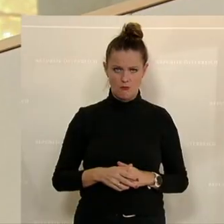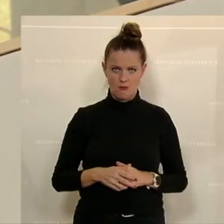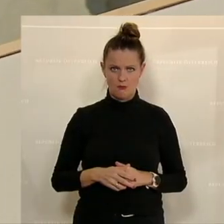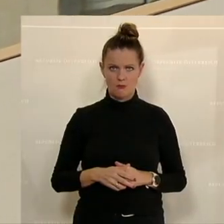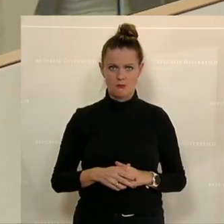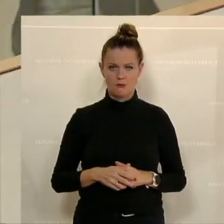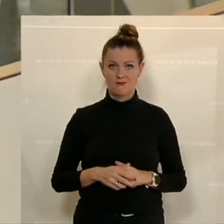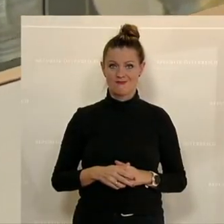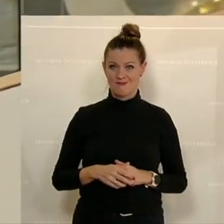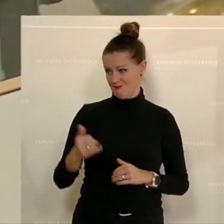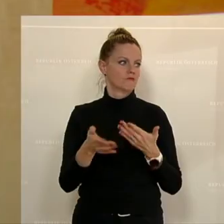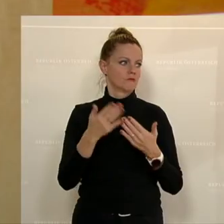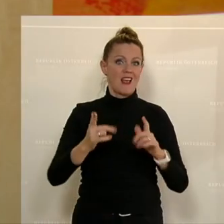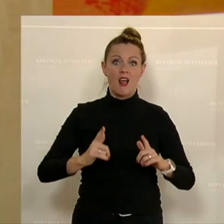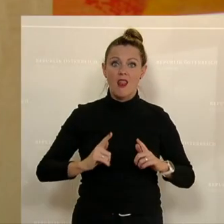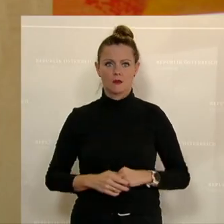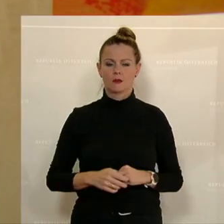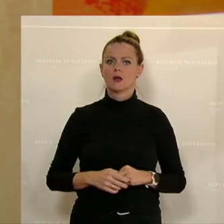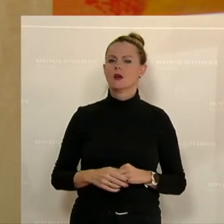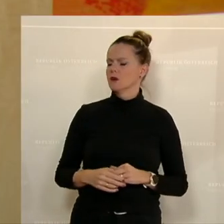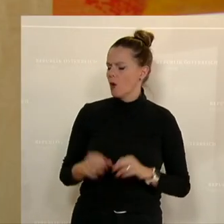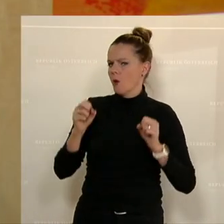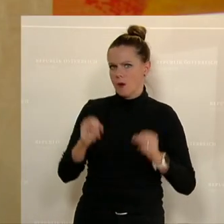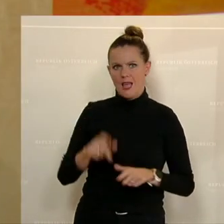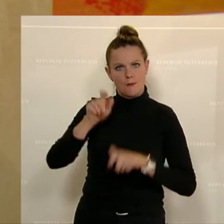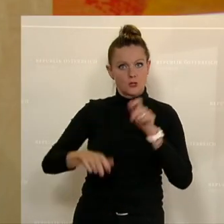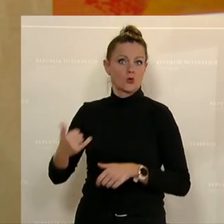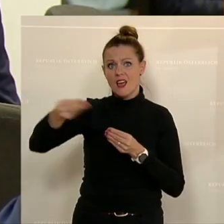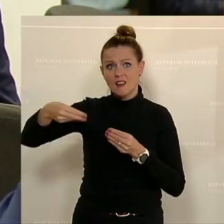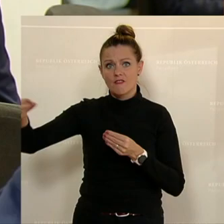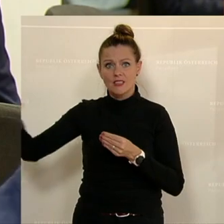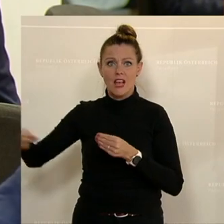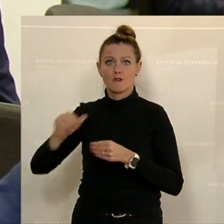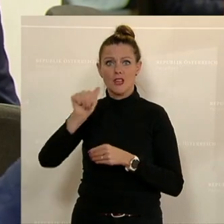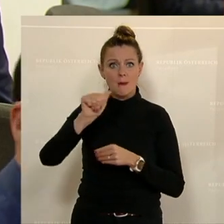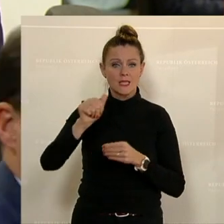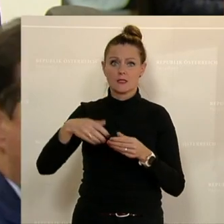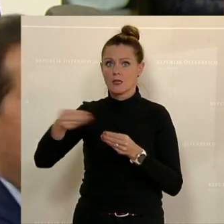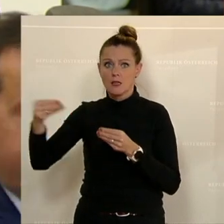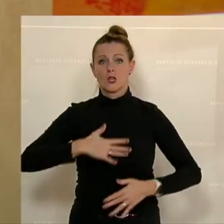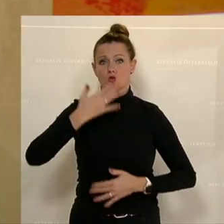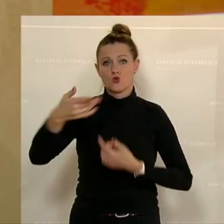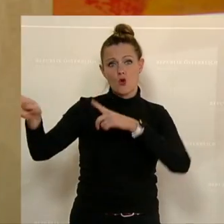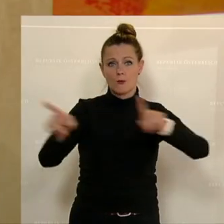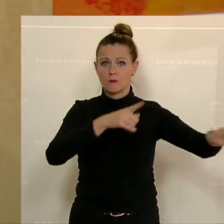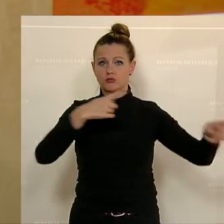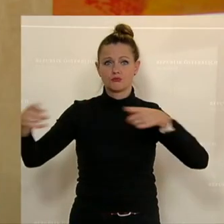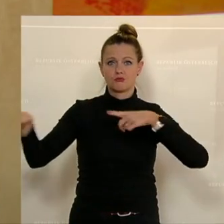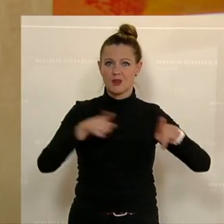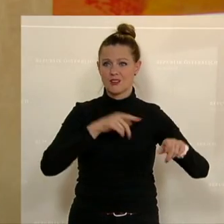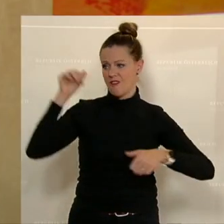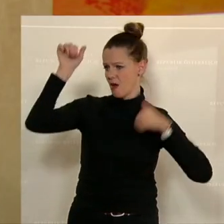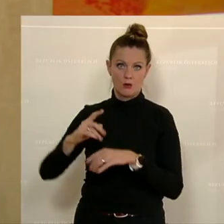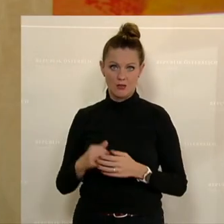Weil. Diese jungen Menschen beeinträchtigt ist. Was sind Motive junger Menschen? Die haben das eh erkannt, um was geht. Sind dort verprügelt